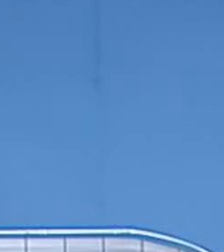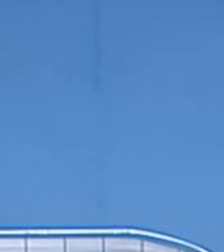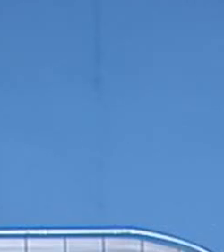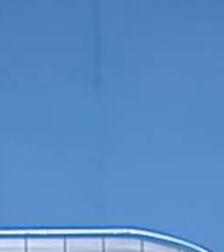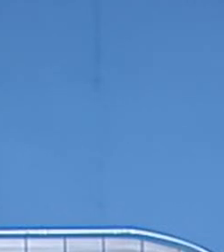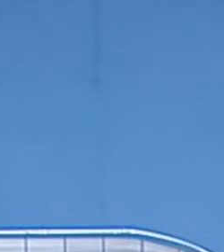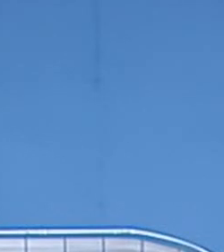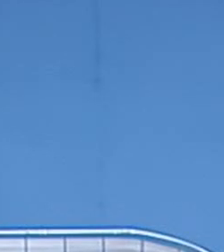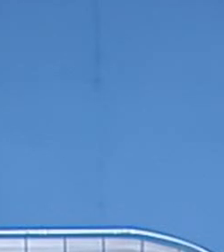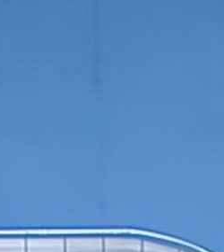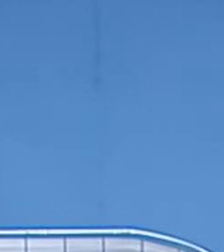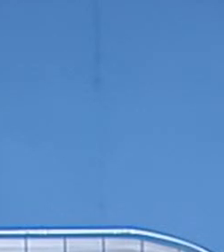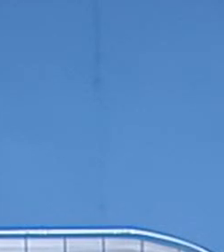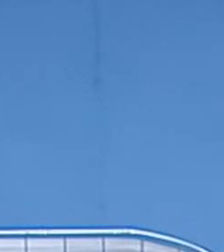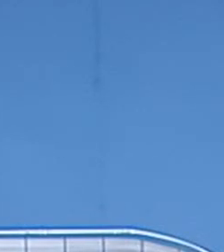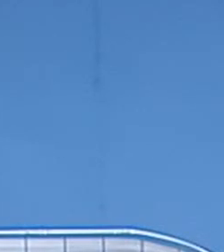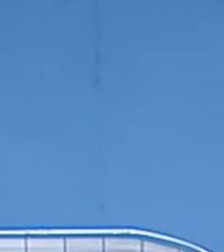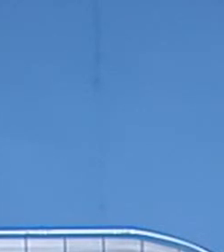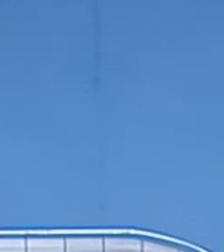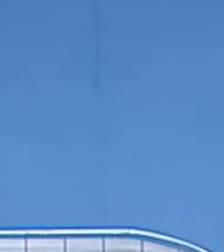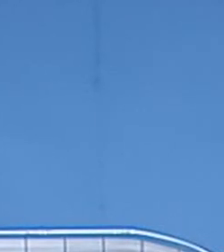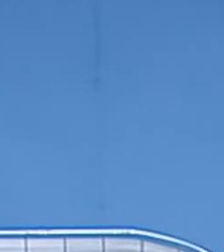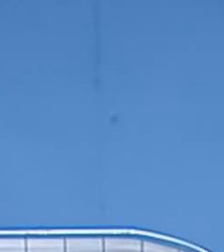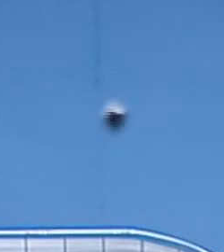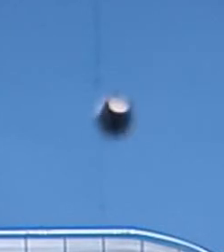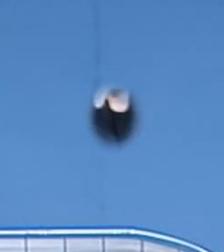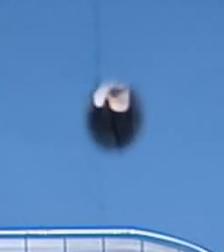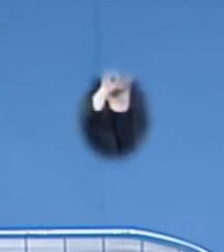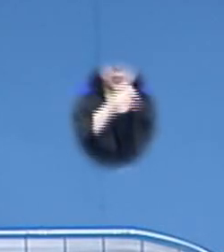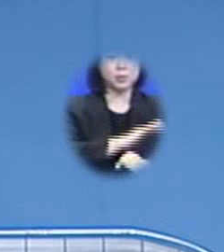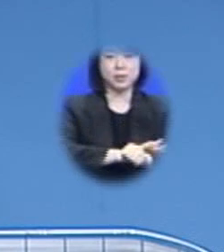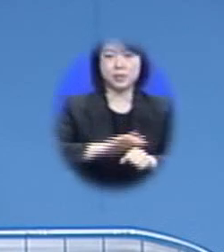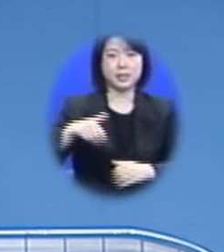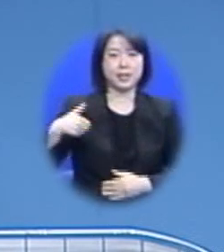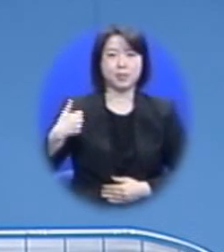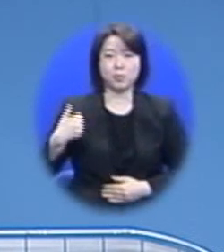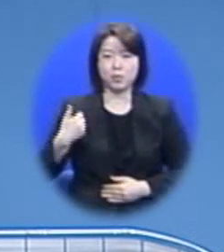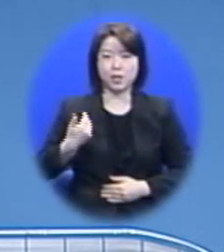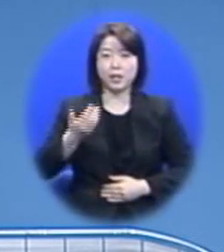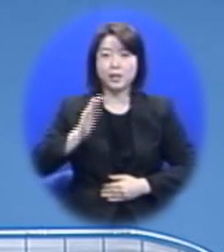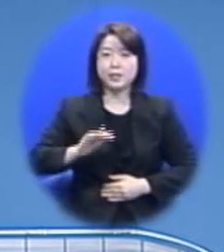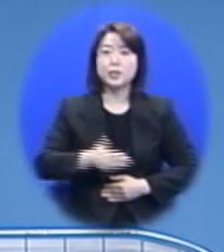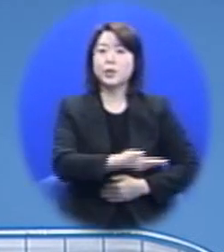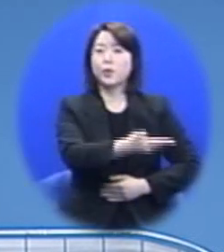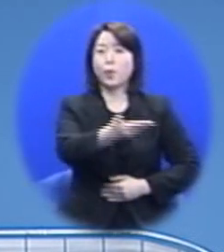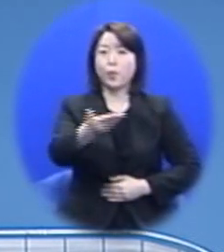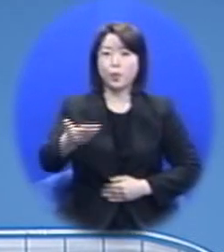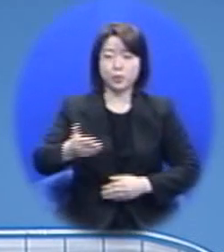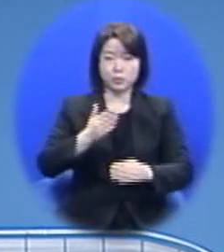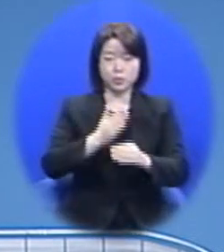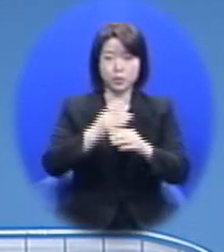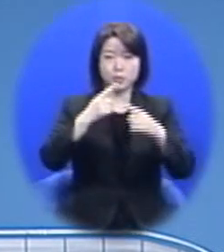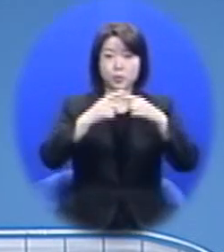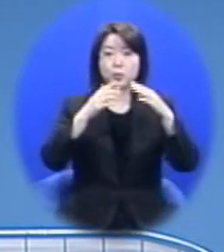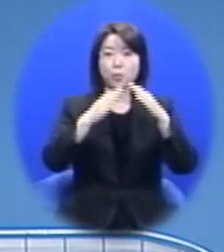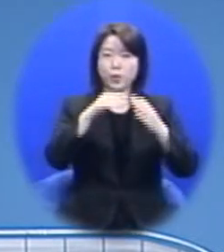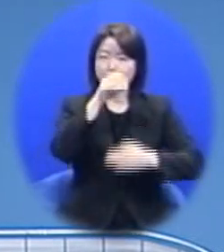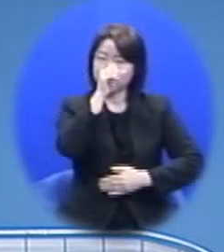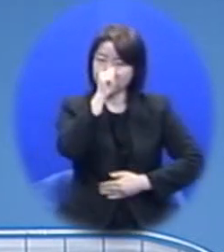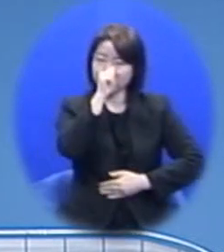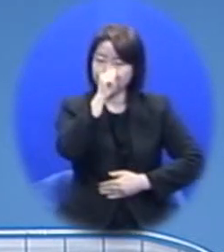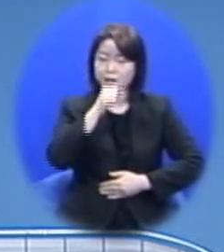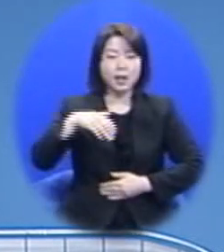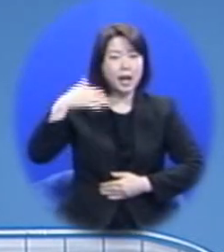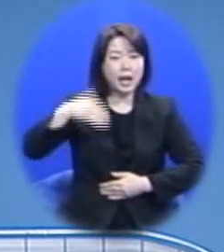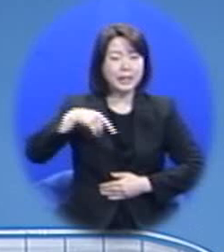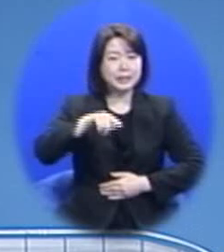집이었습니다. 근데 교회 좋은 것은 잘 몰랐습니다. 아마 여러분 중에도 교회가 좋다,